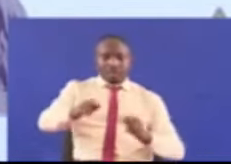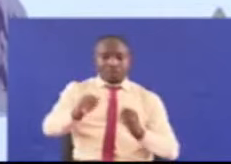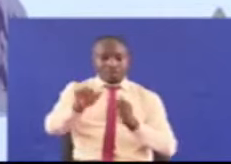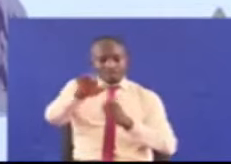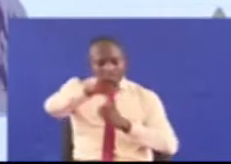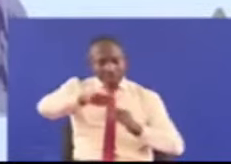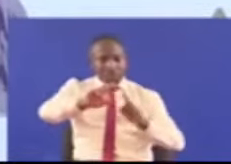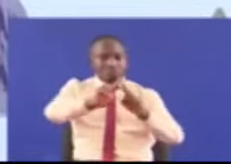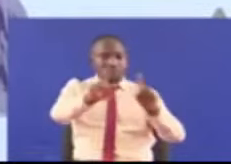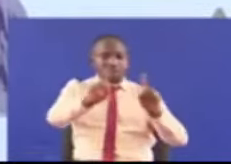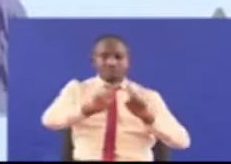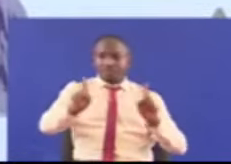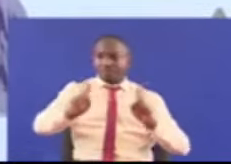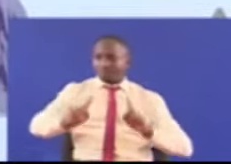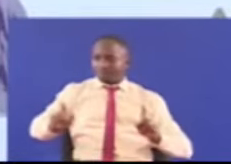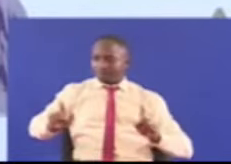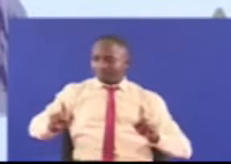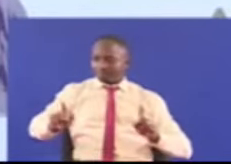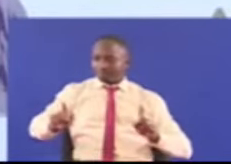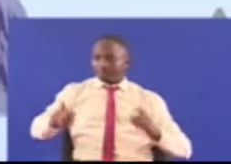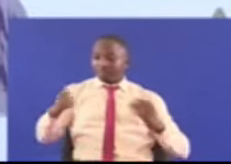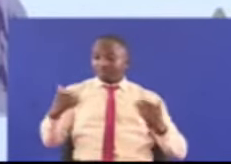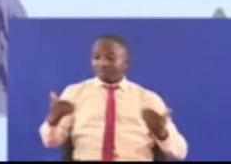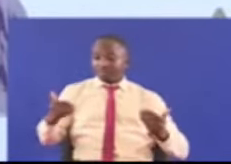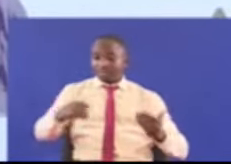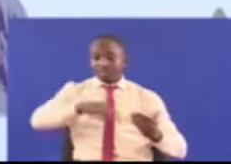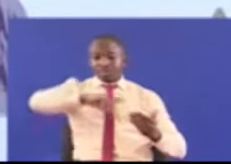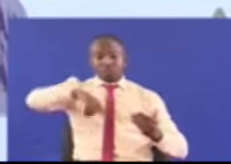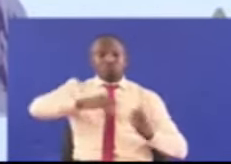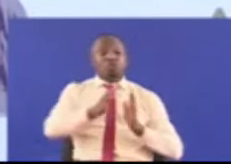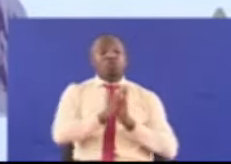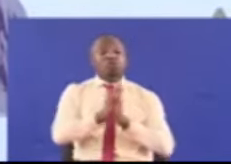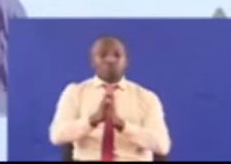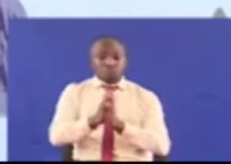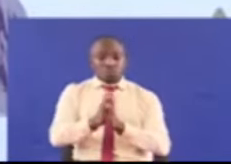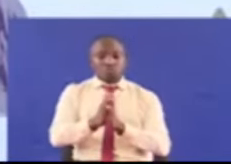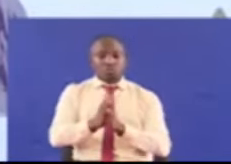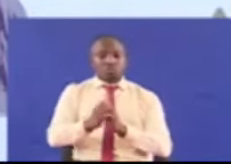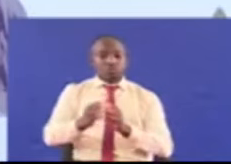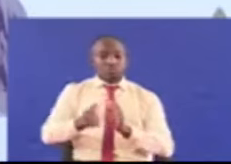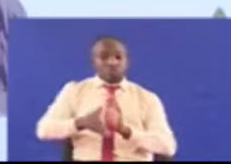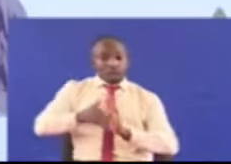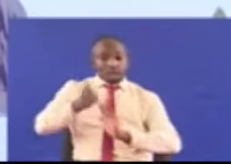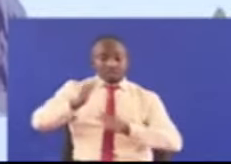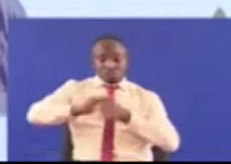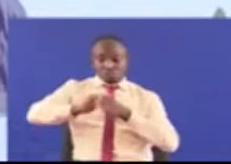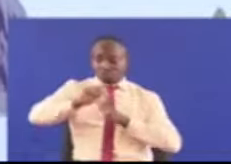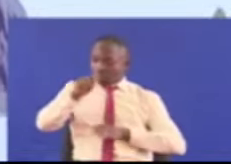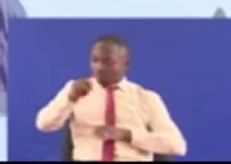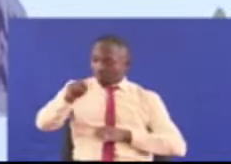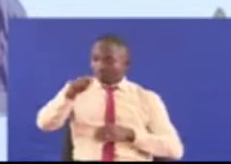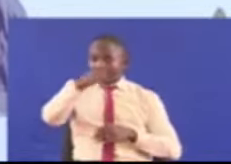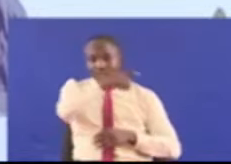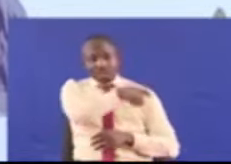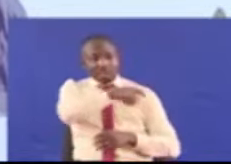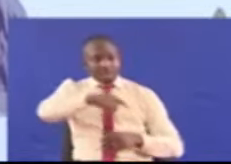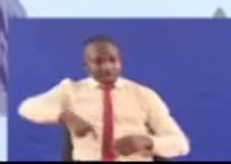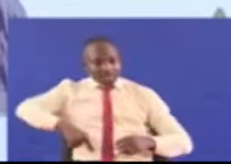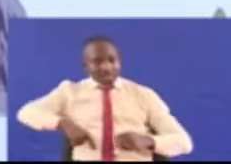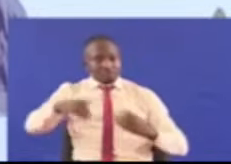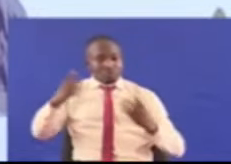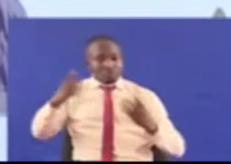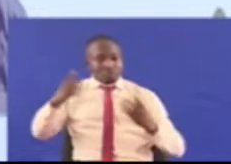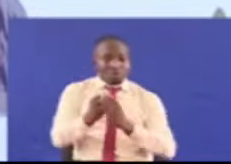mbalimbali. Kwa sisi tunashukuru kwa sababu tutakutumia wewe, Rais wa Mabunge ya Umoja wa